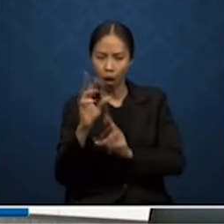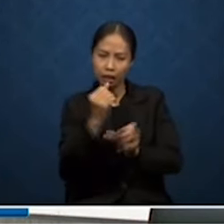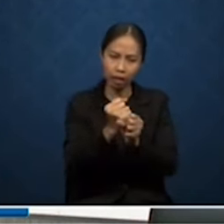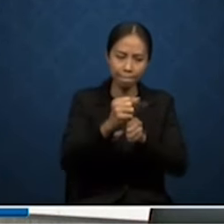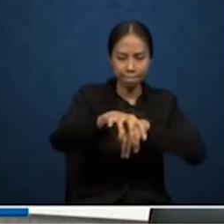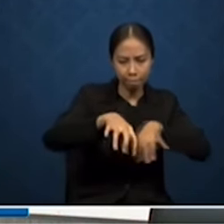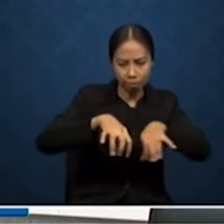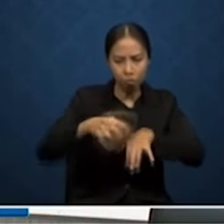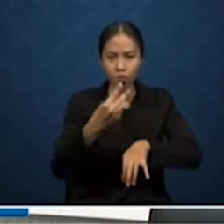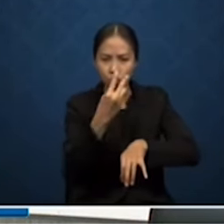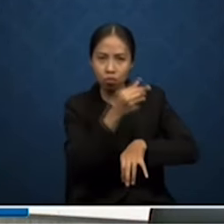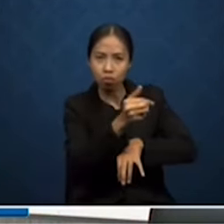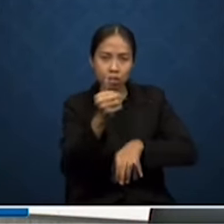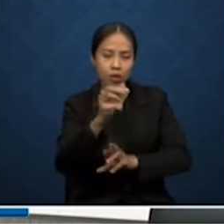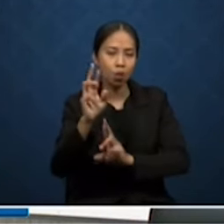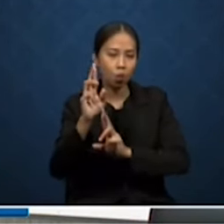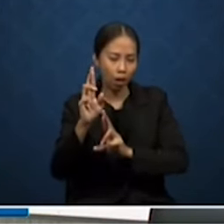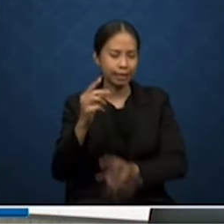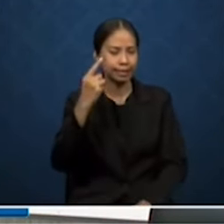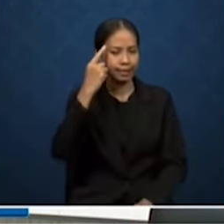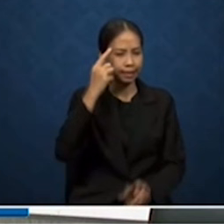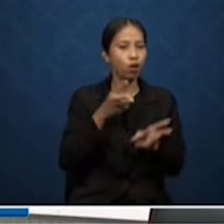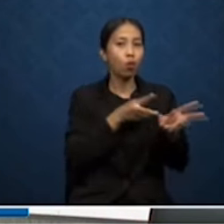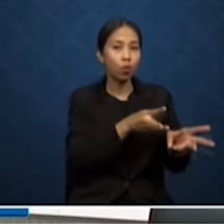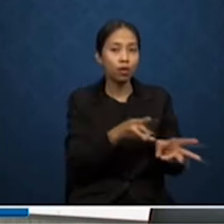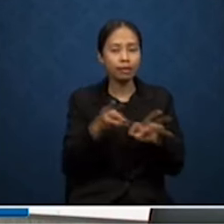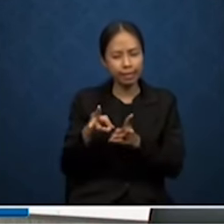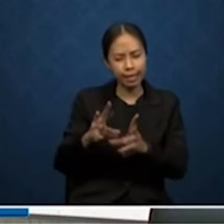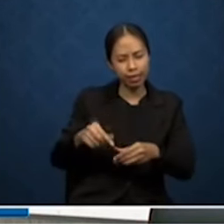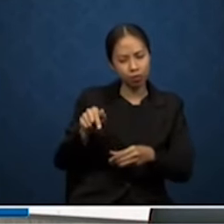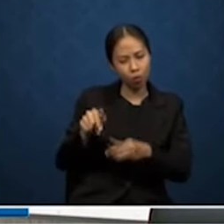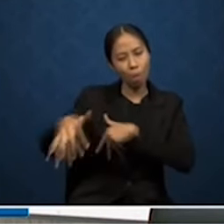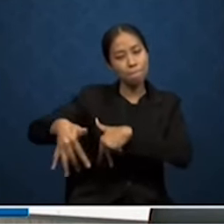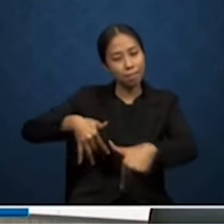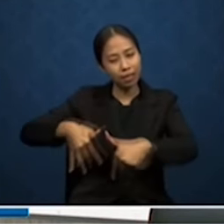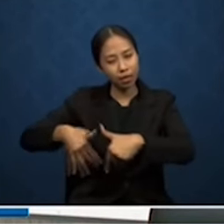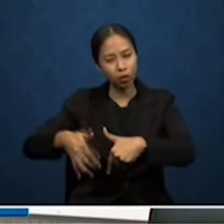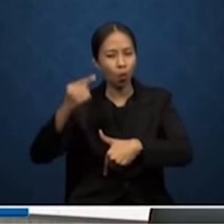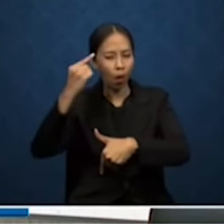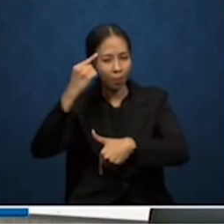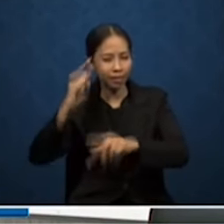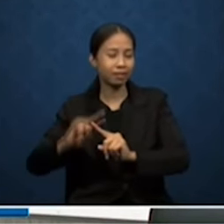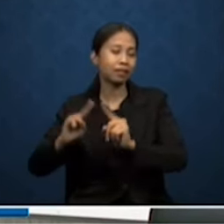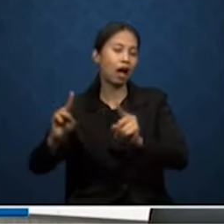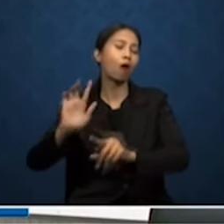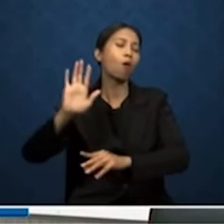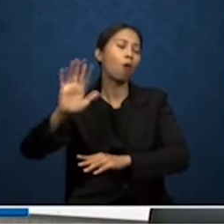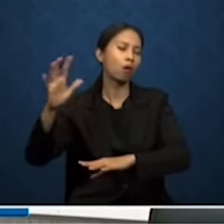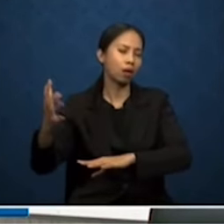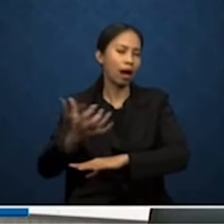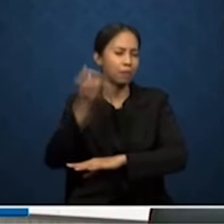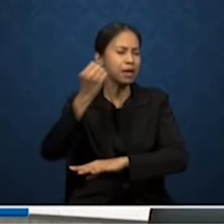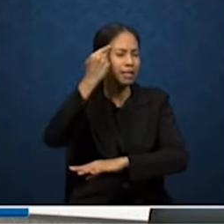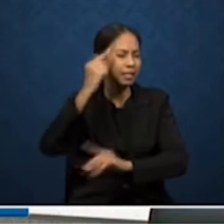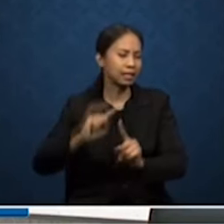ย่างยิ่งยวดเราจะต้องสร้างกลไกให้ประชาชนที่มีความเห็นแตกต่างทางการเมืองหรือมีความคิดเห็นใด